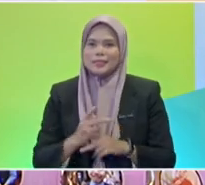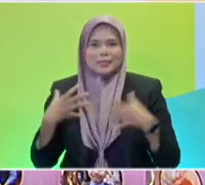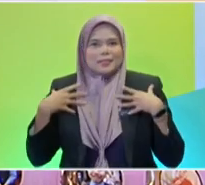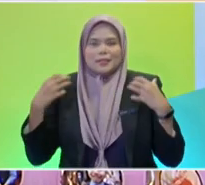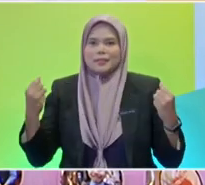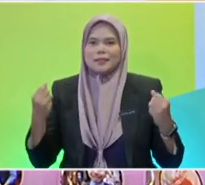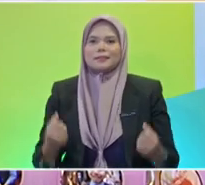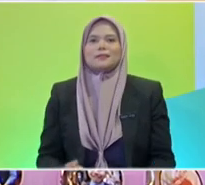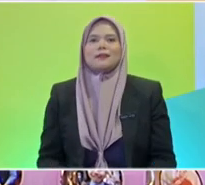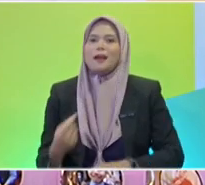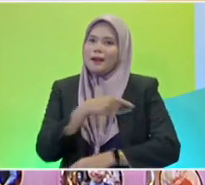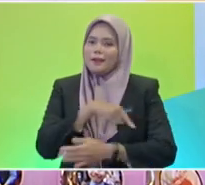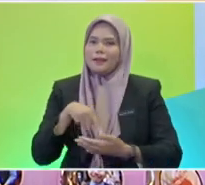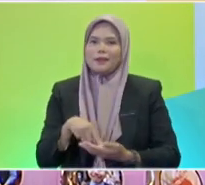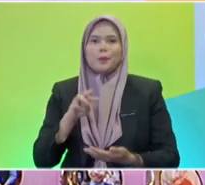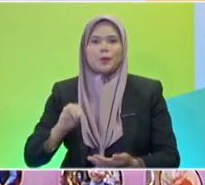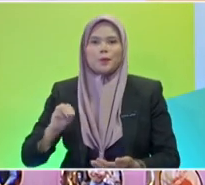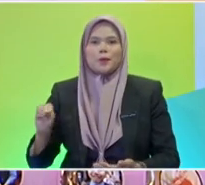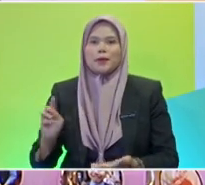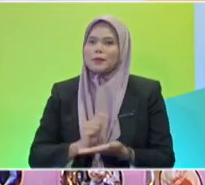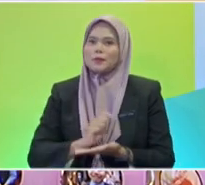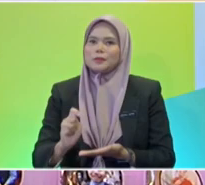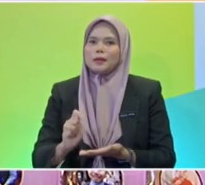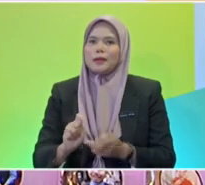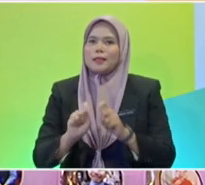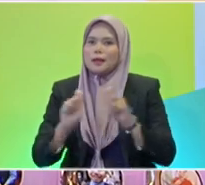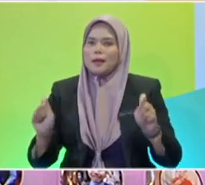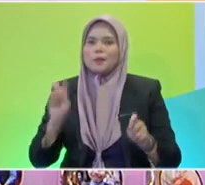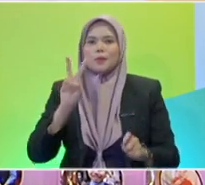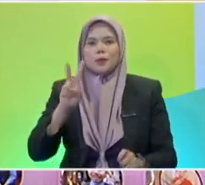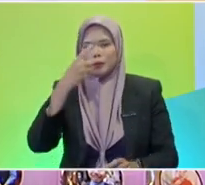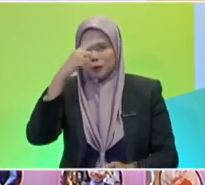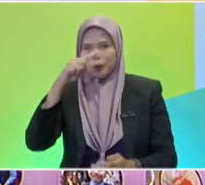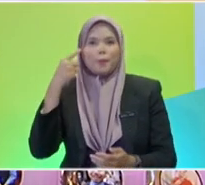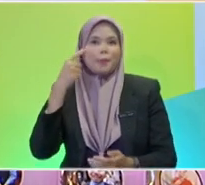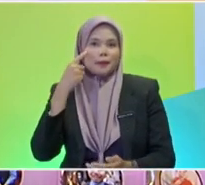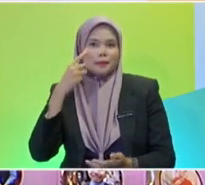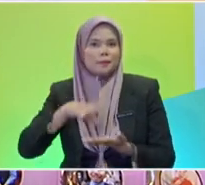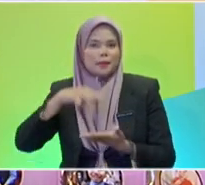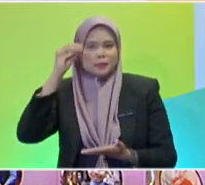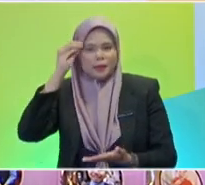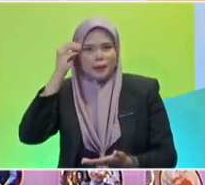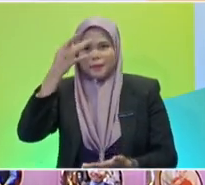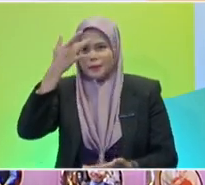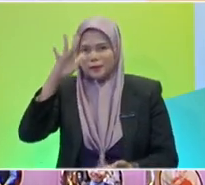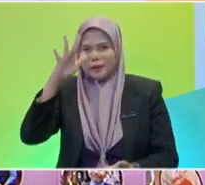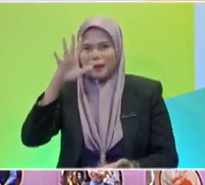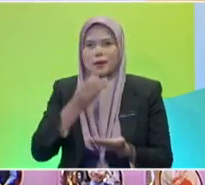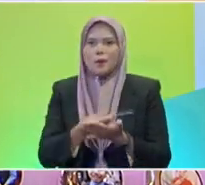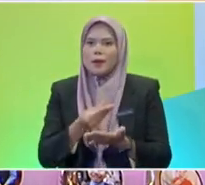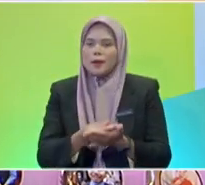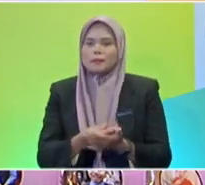hari ini murid-murid kita teruskan dengan surat tahap 2 bagi mata pelajaran bahasa Melayu pintar keuangan dengan itu karya